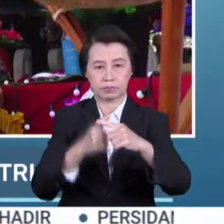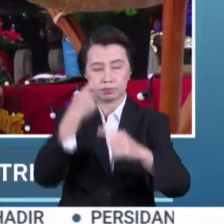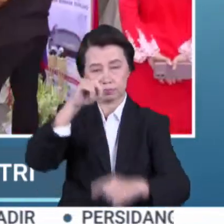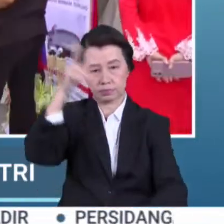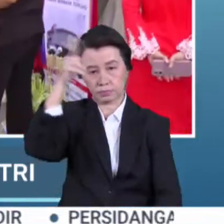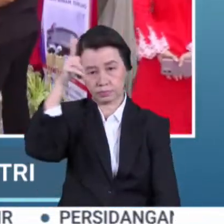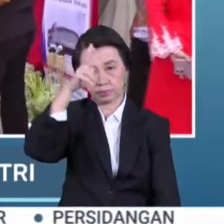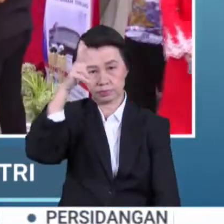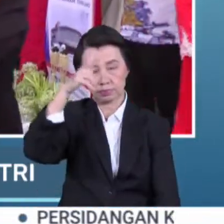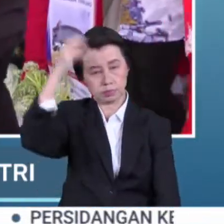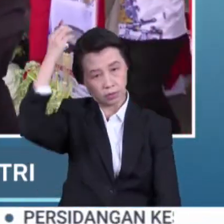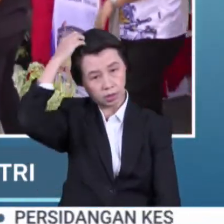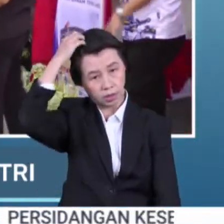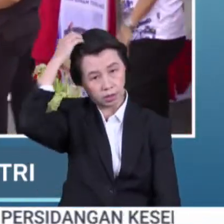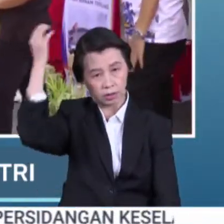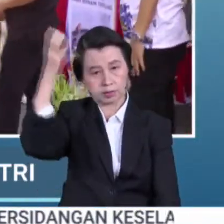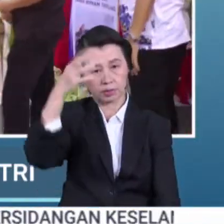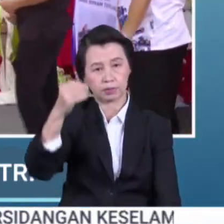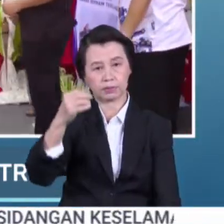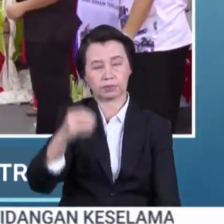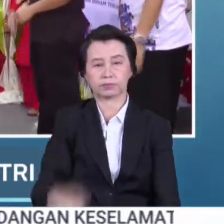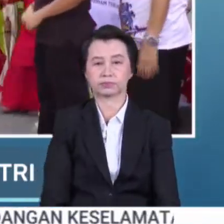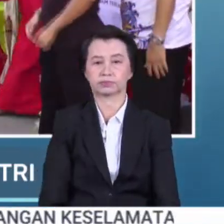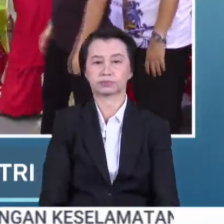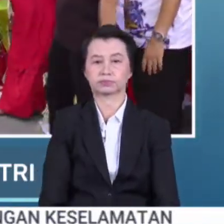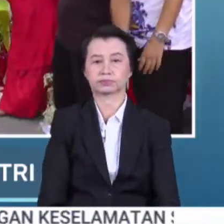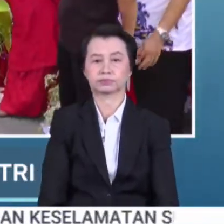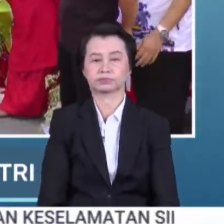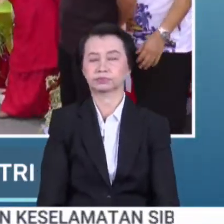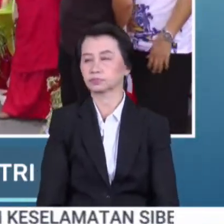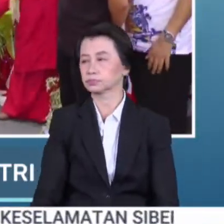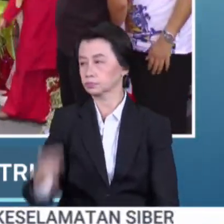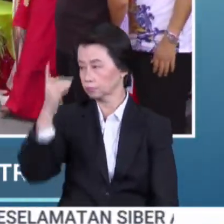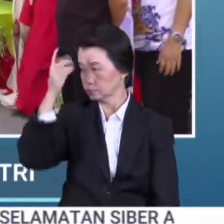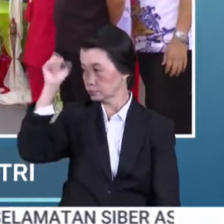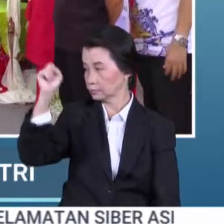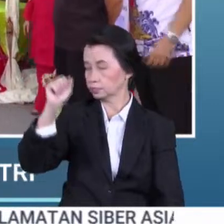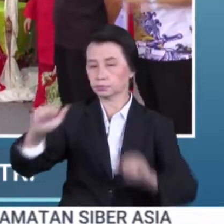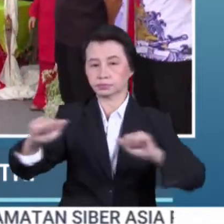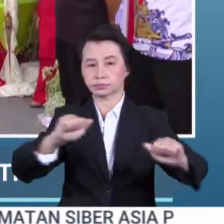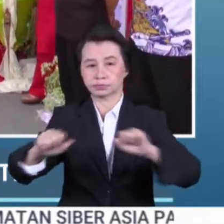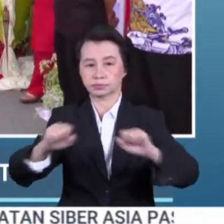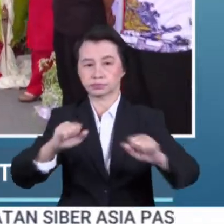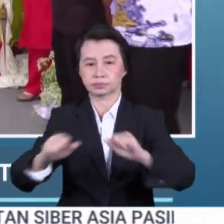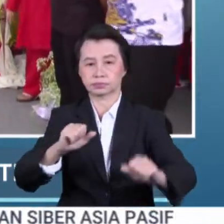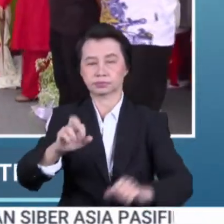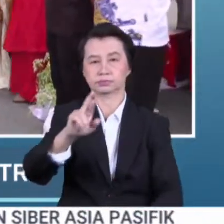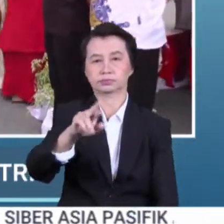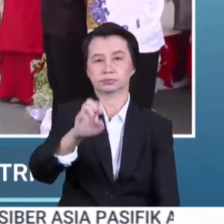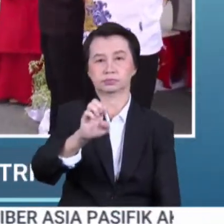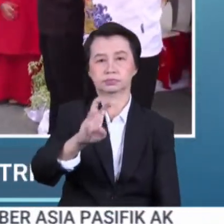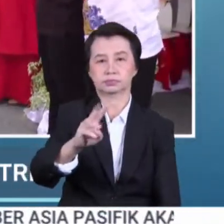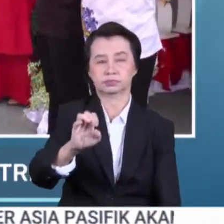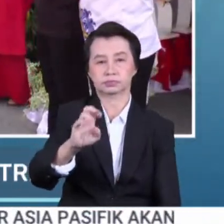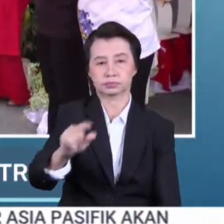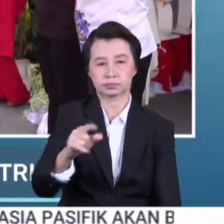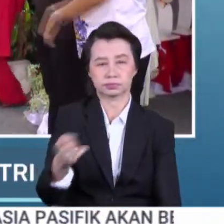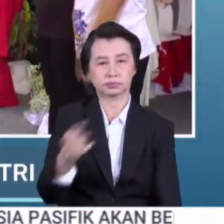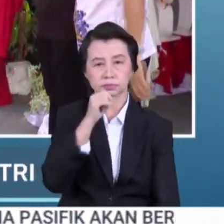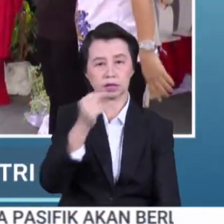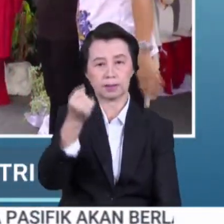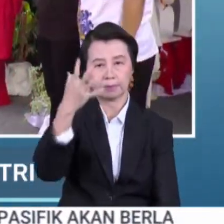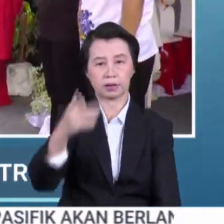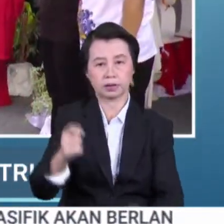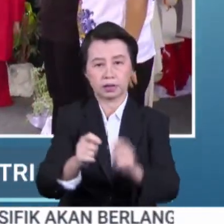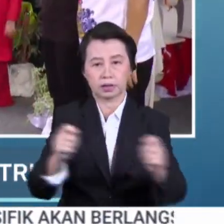kerajaan negeri dan juga kepada kepimpinan kerajaan negeri. Dato' Sri, aktiviti rewang ini, apa yang kita tahu tak banyak